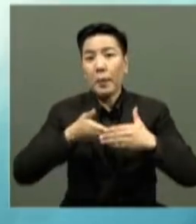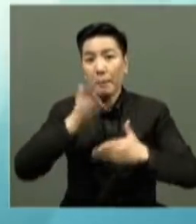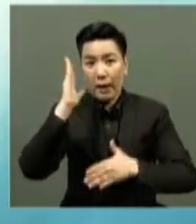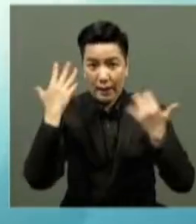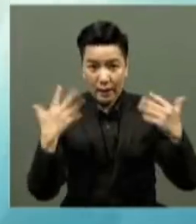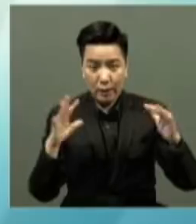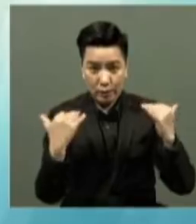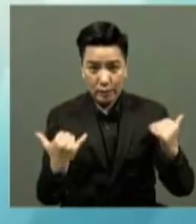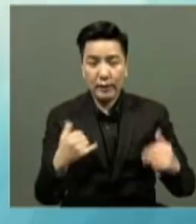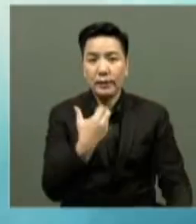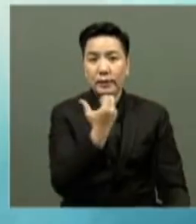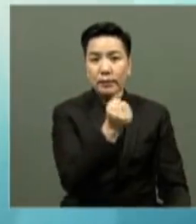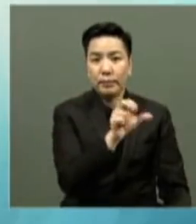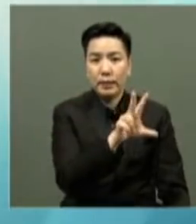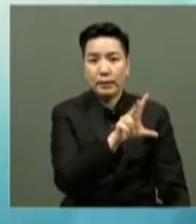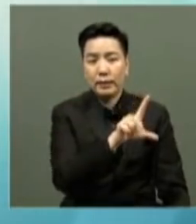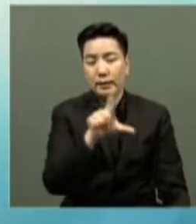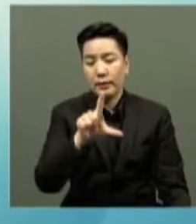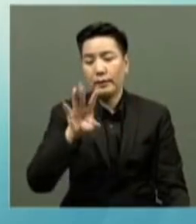แสนคนวันนี้ข้อมูลล่าสุดนะครับเรามีผู้ที่ผ่านเกณฑ์ทั้งสิ้น13